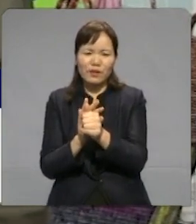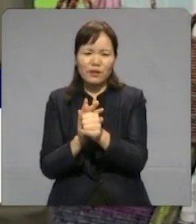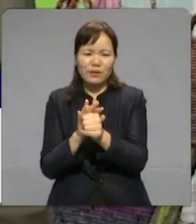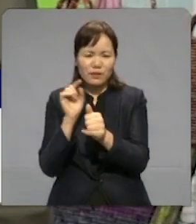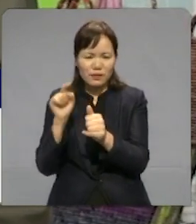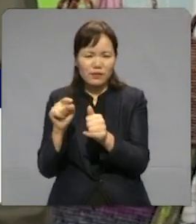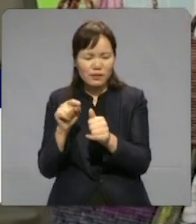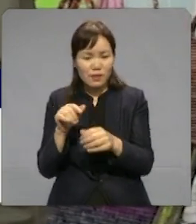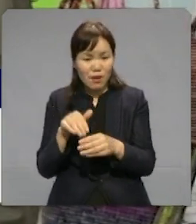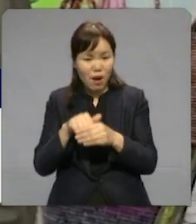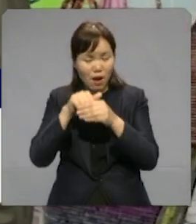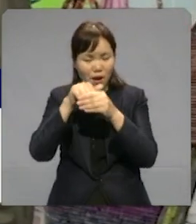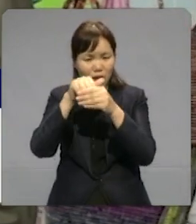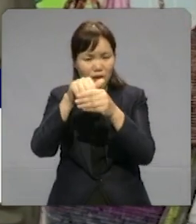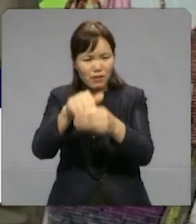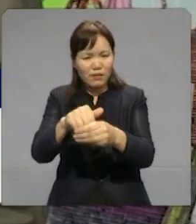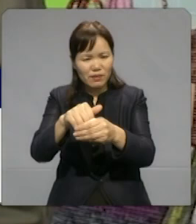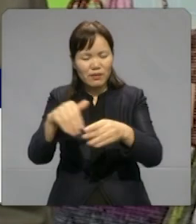하는